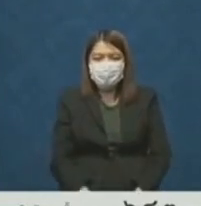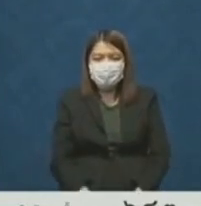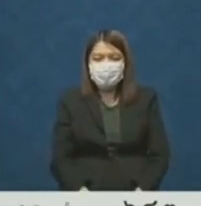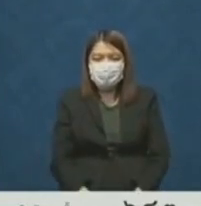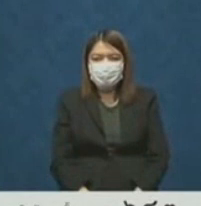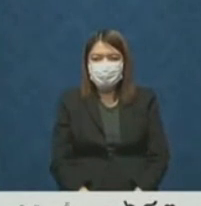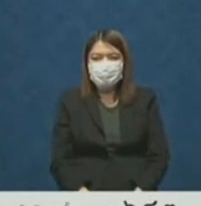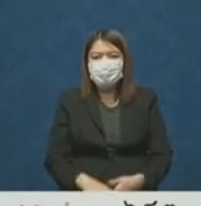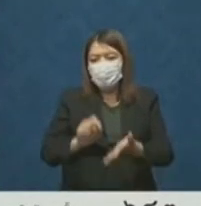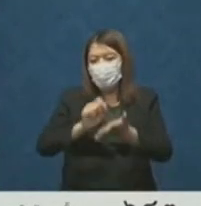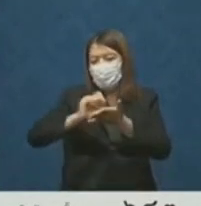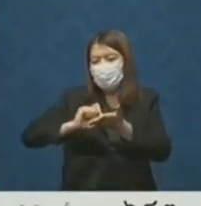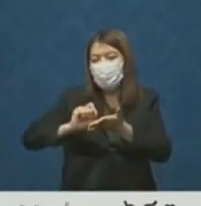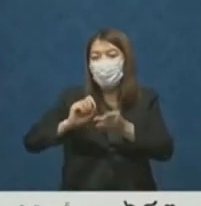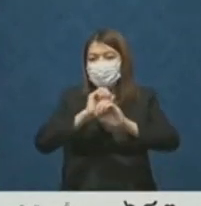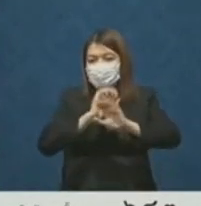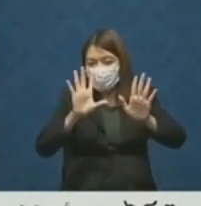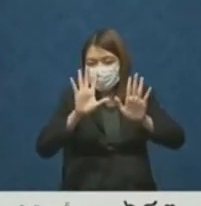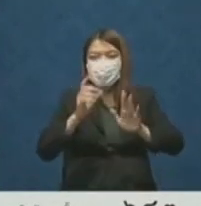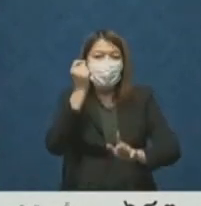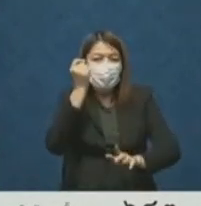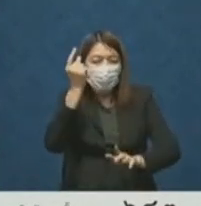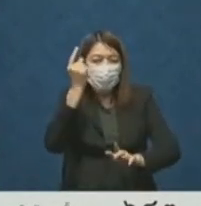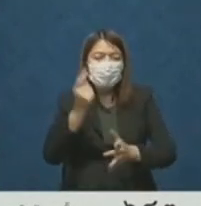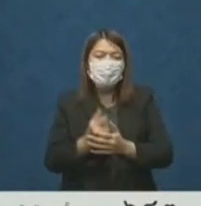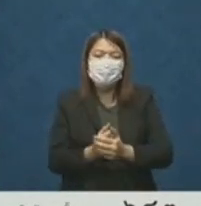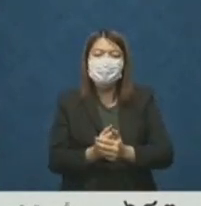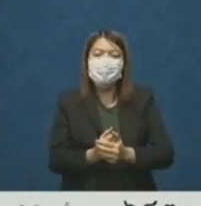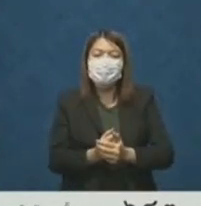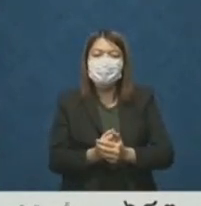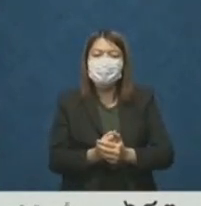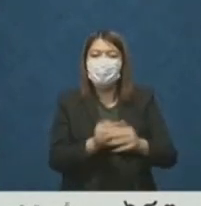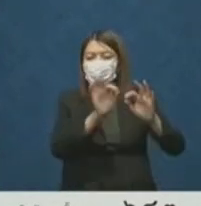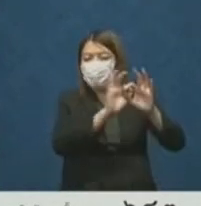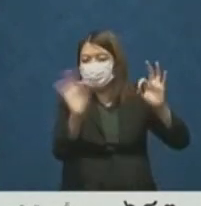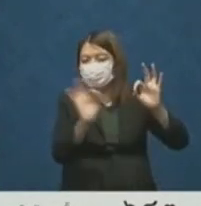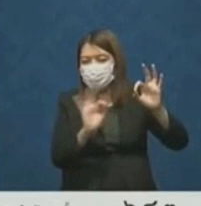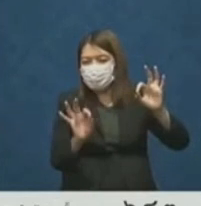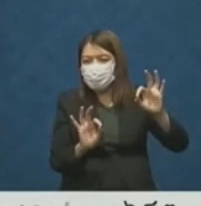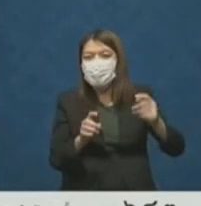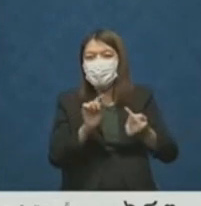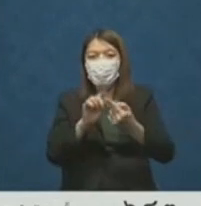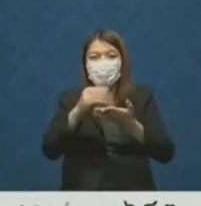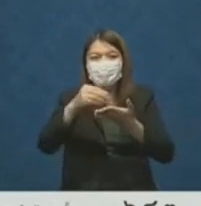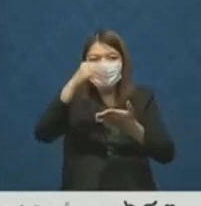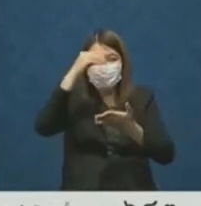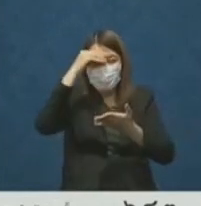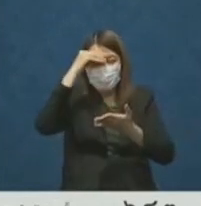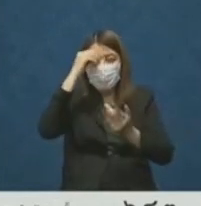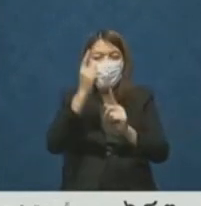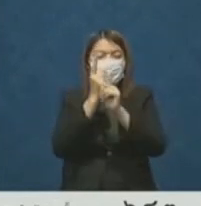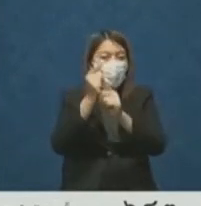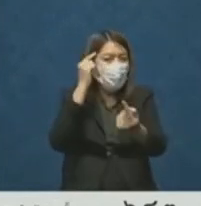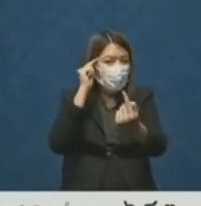ได้แต่ว่าในครั้งนี้ผมคิดว่าต้องเขียนให้ชัดเจนเพื่อตอบโจทย์ชัดๆว่าการศึกษ